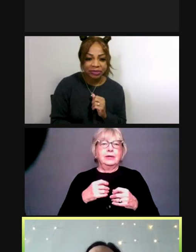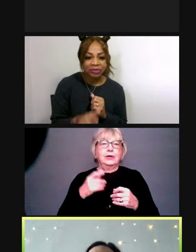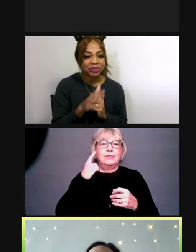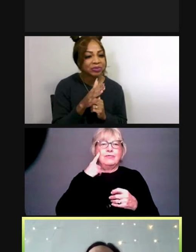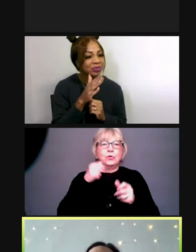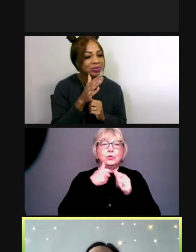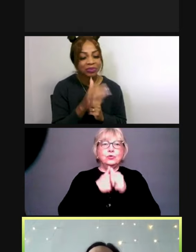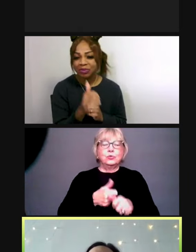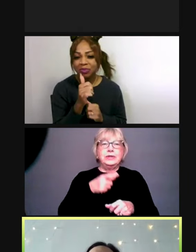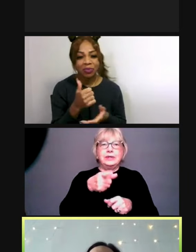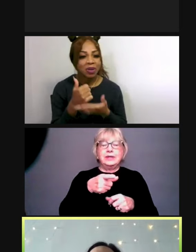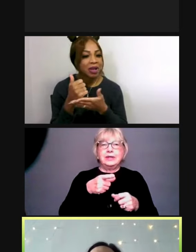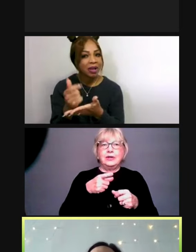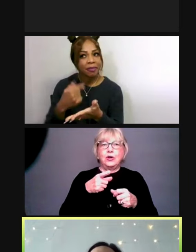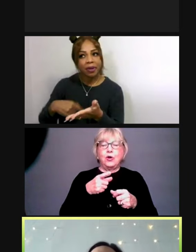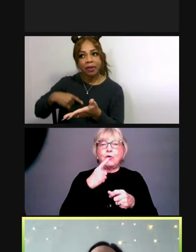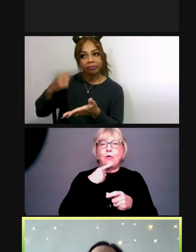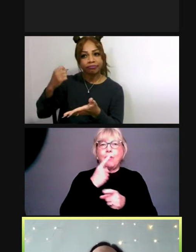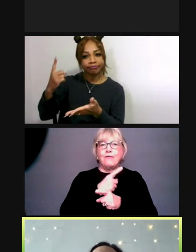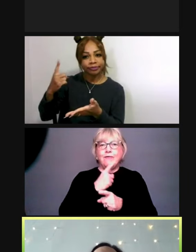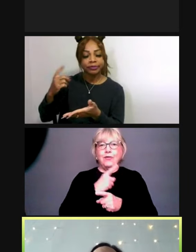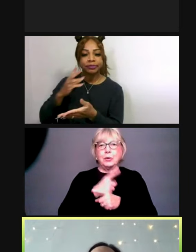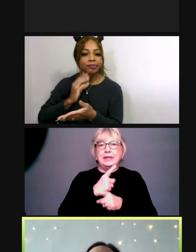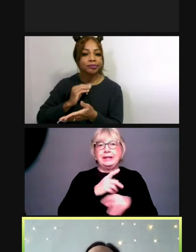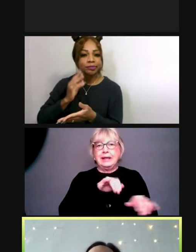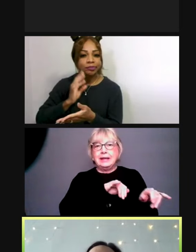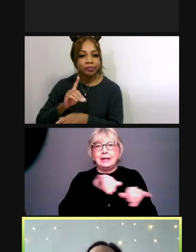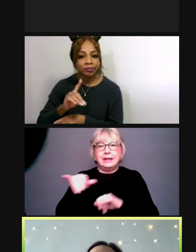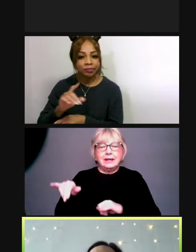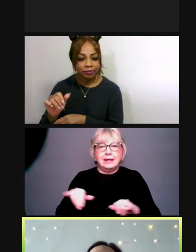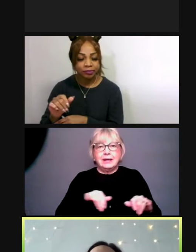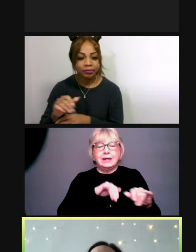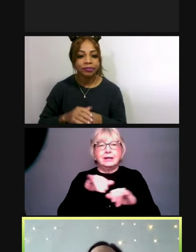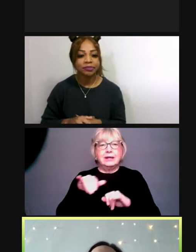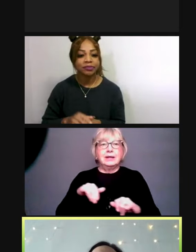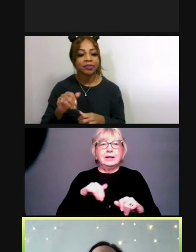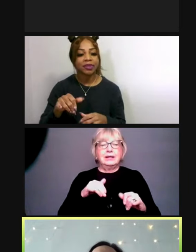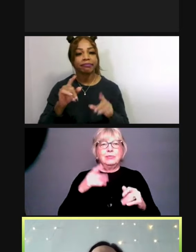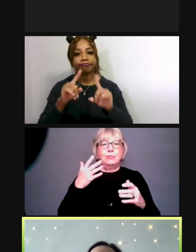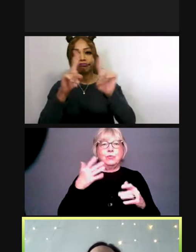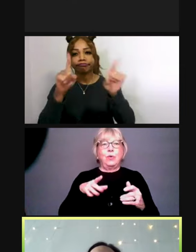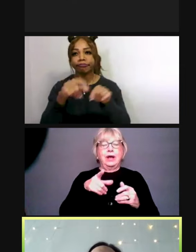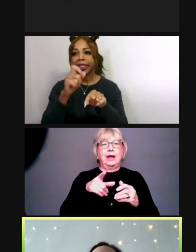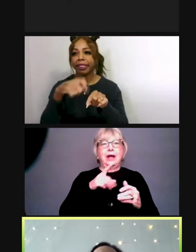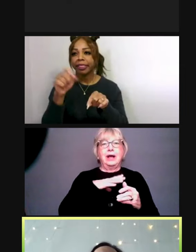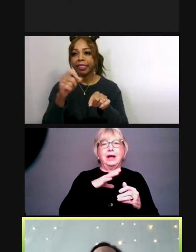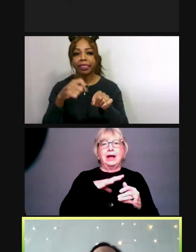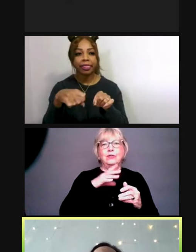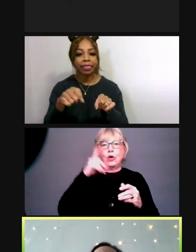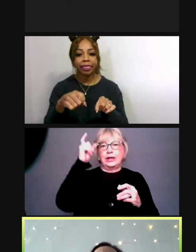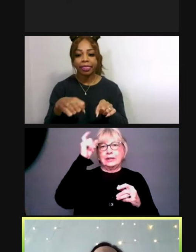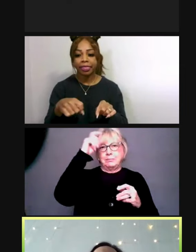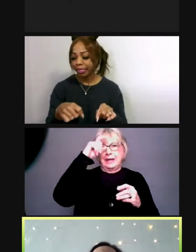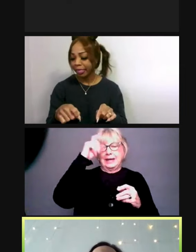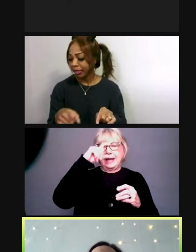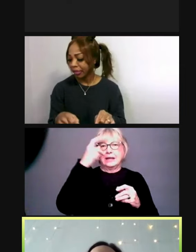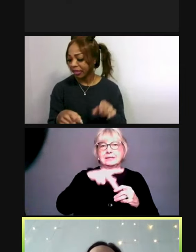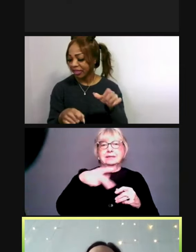conformité. L'accès est basé sur la conformité, ça peut être problématique car il aplatit notre compréhension de l'expérience du handicap.